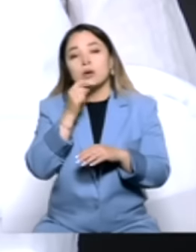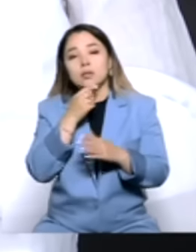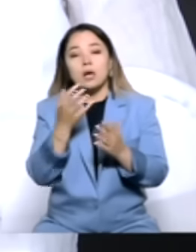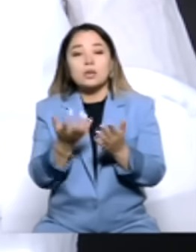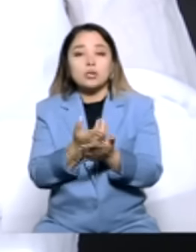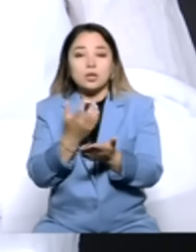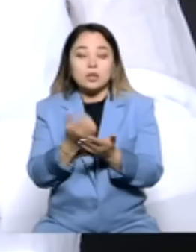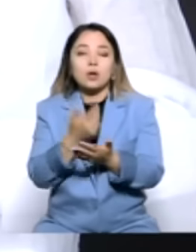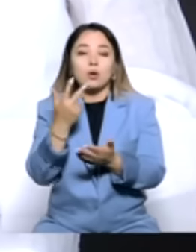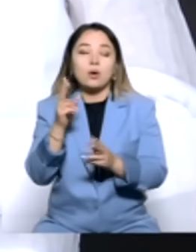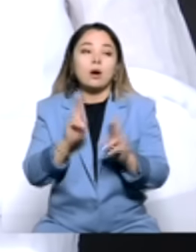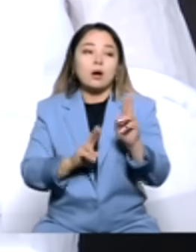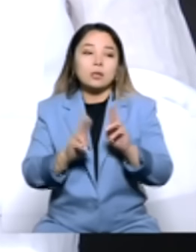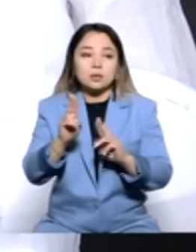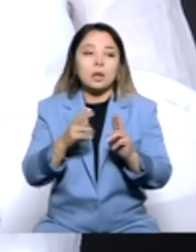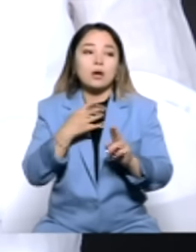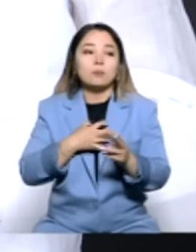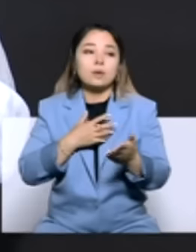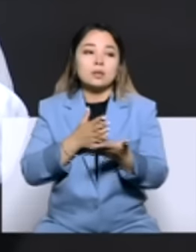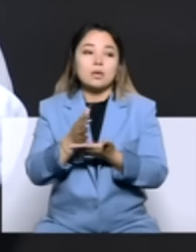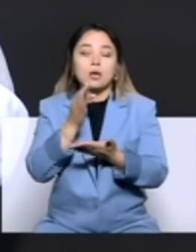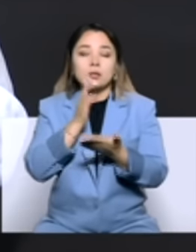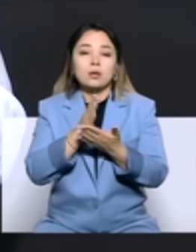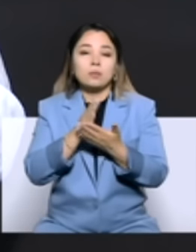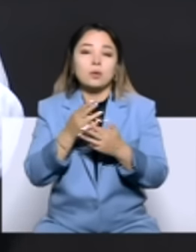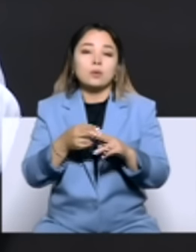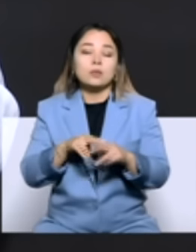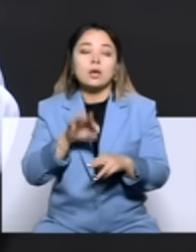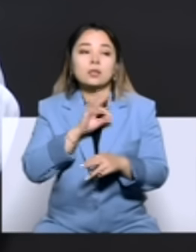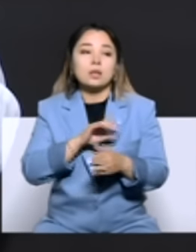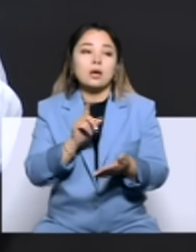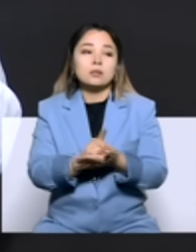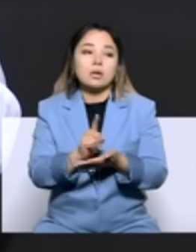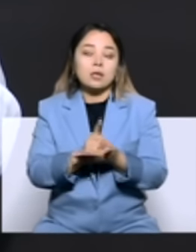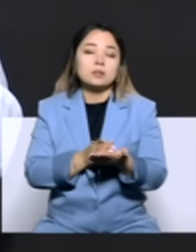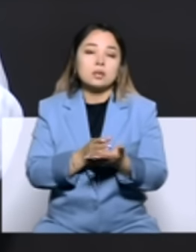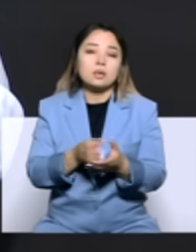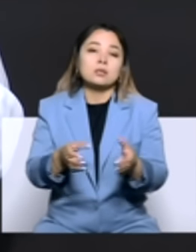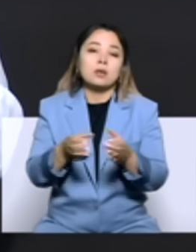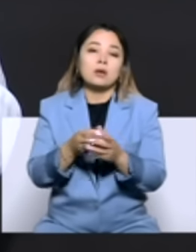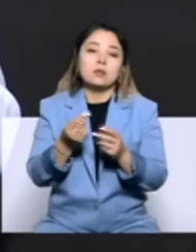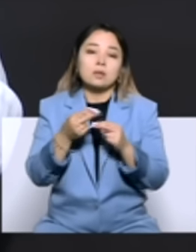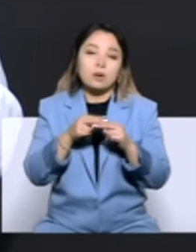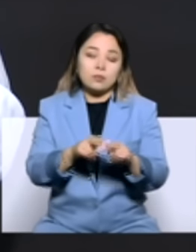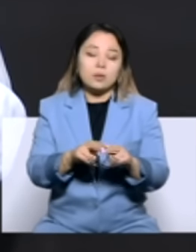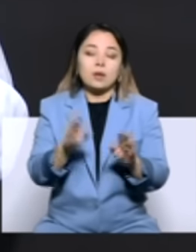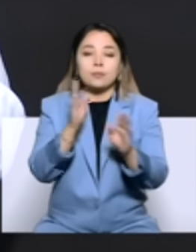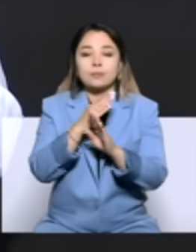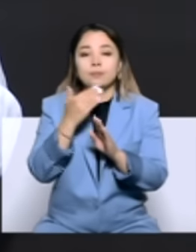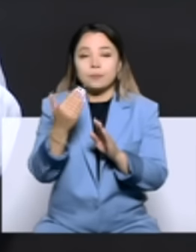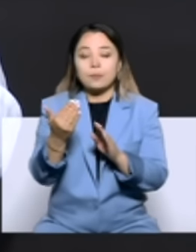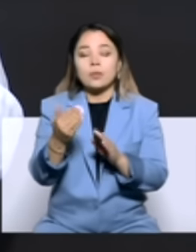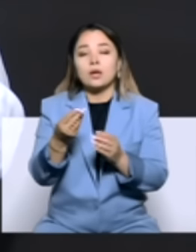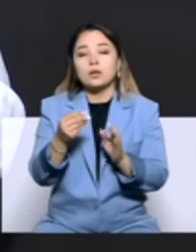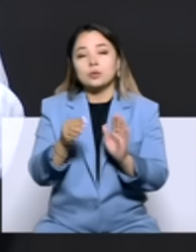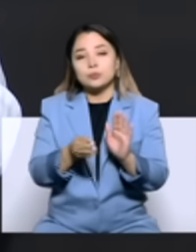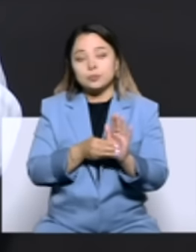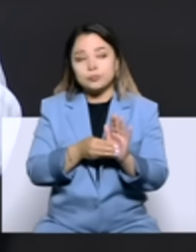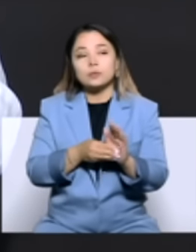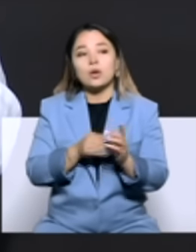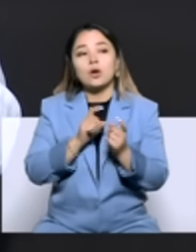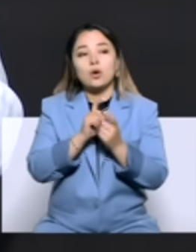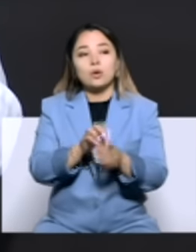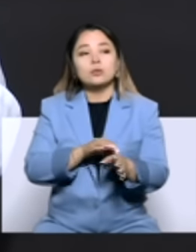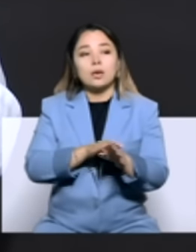жетістігі 3 қағидаға ғана негізделгенін айтады. Олар тиімді салық саясаты, инвестициялық климат және жемқорлықпен